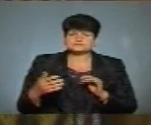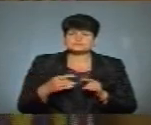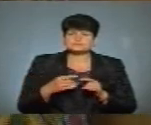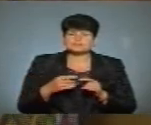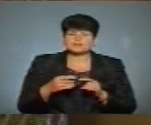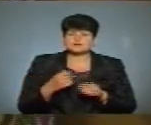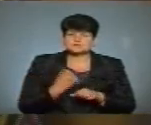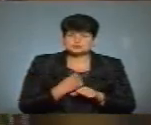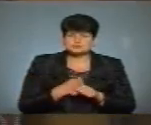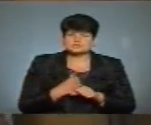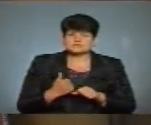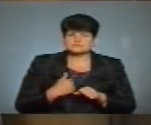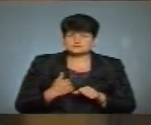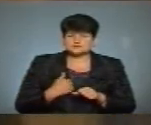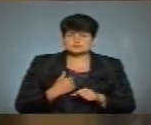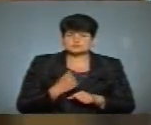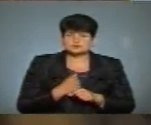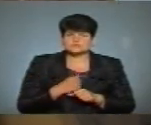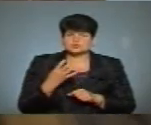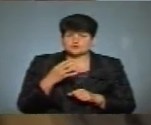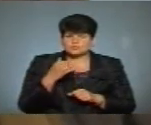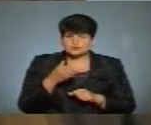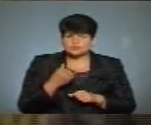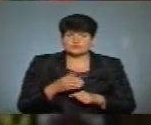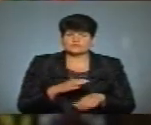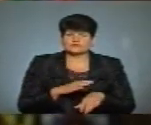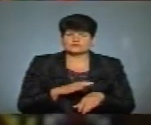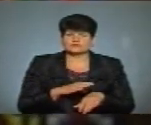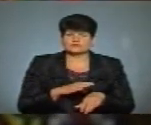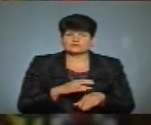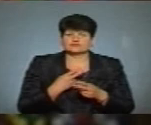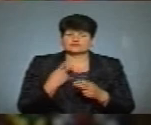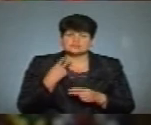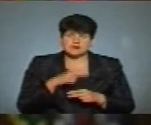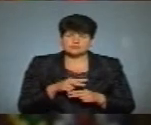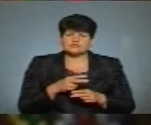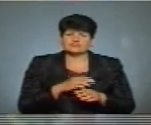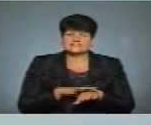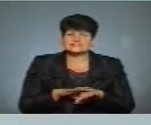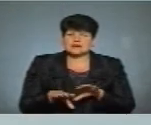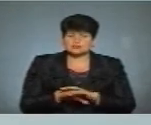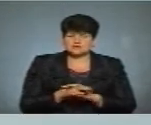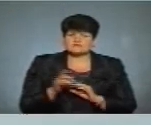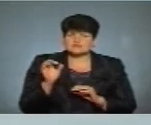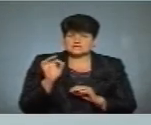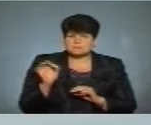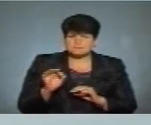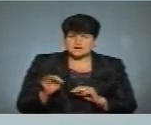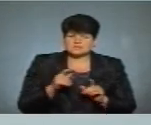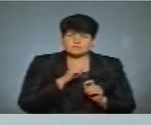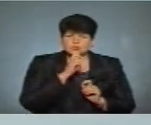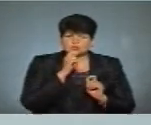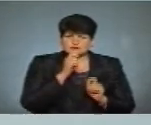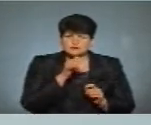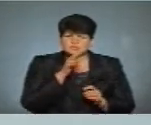Інструмент виготовили військовополонені в 40-х роках у таборі переміщених осіб у Німеччині. Там її Зіновію Штокалку подарували під